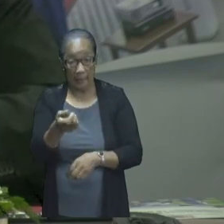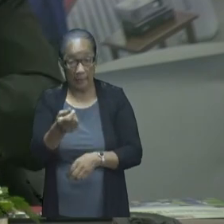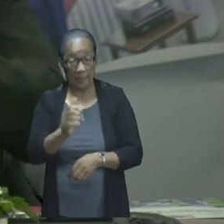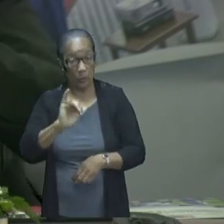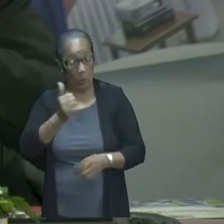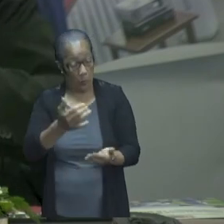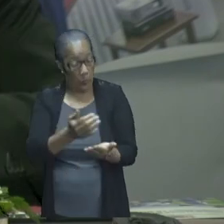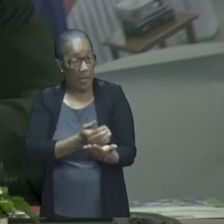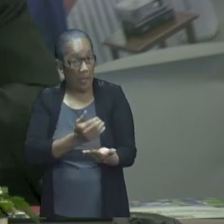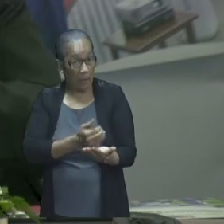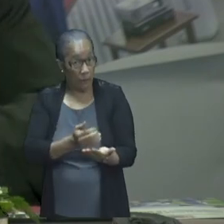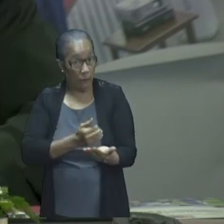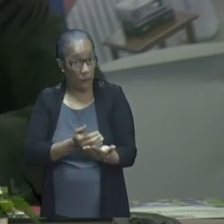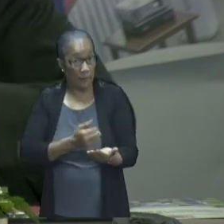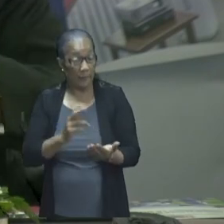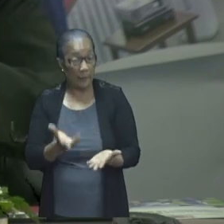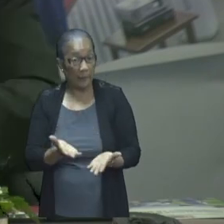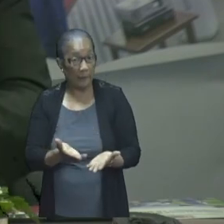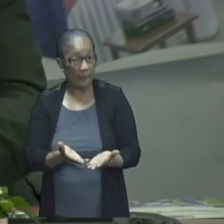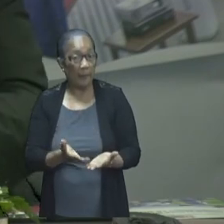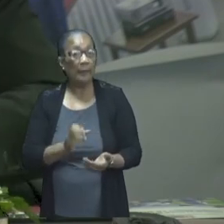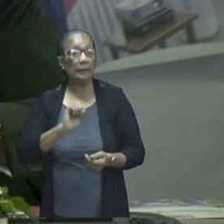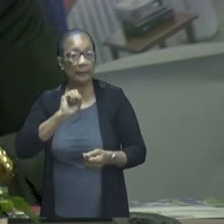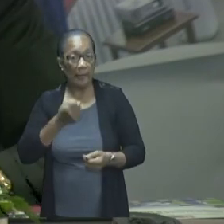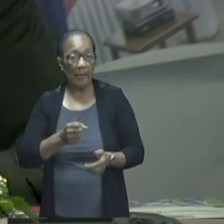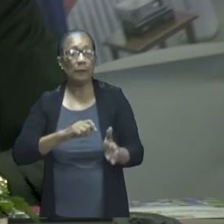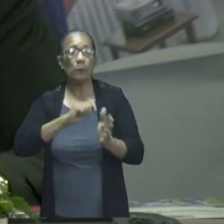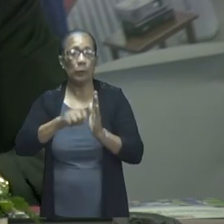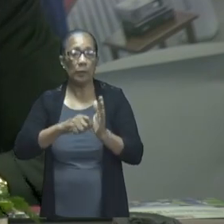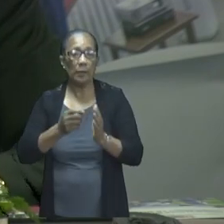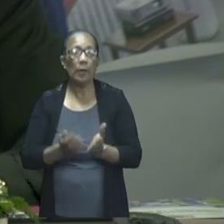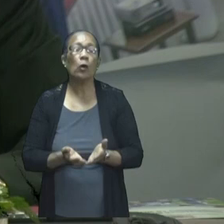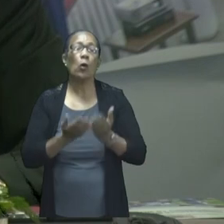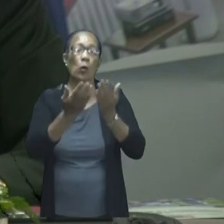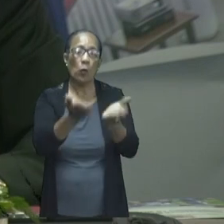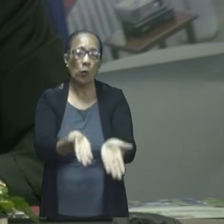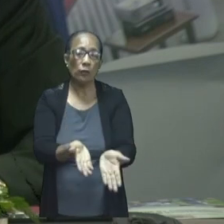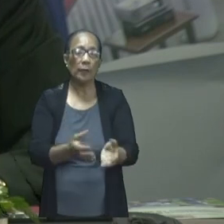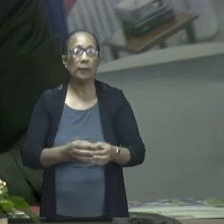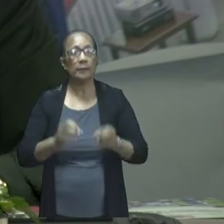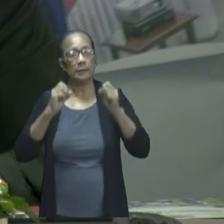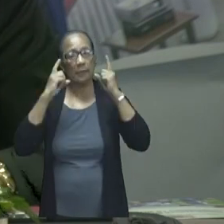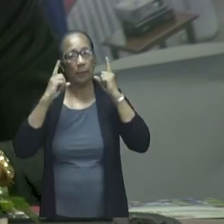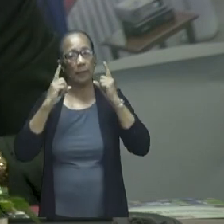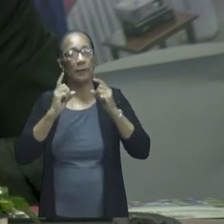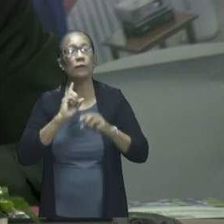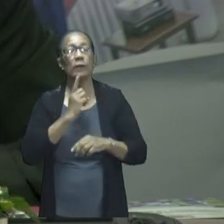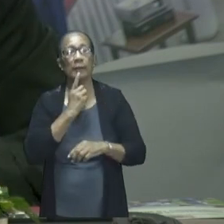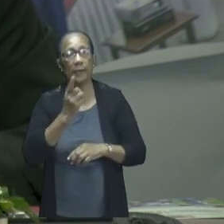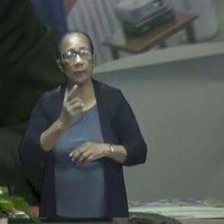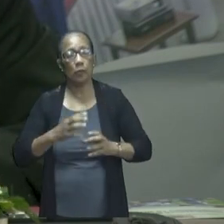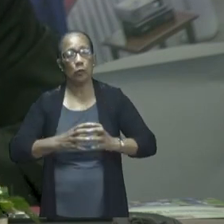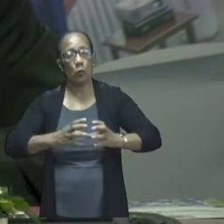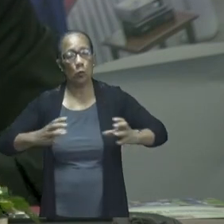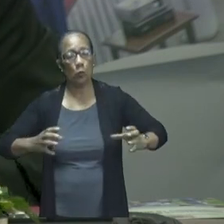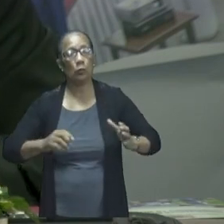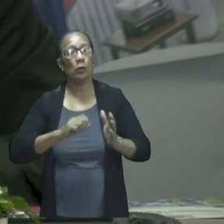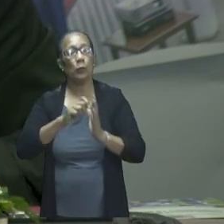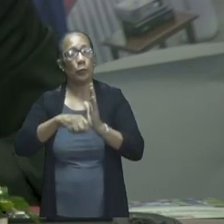investeren schat terugverdiend hebben naar de rachel het project over aan de staat dat zijn allemaal die grote projecten